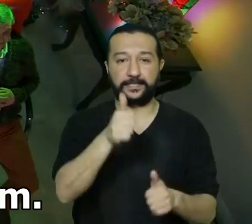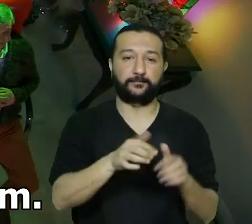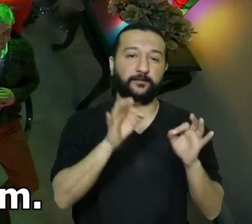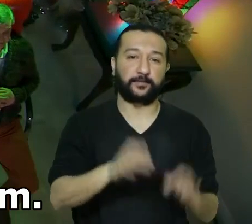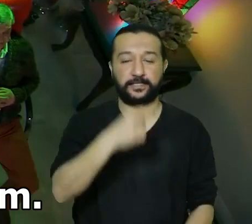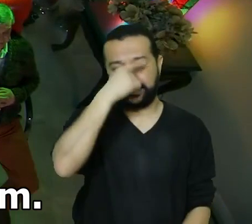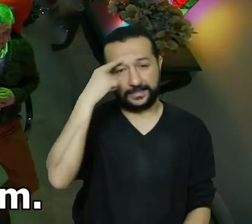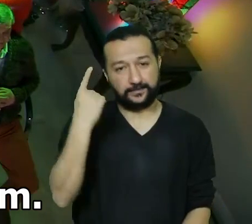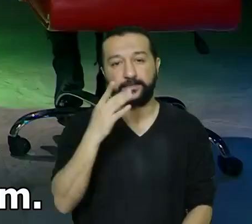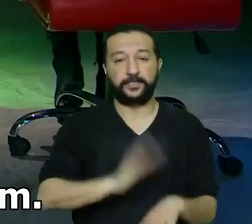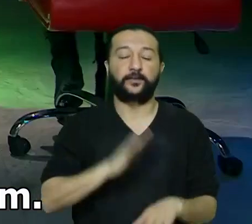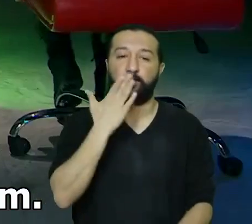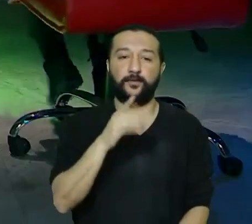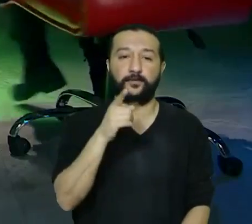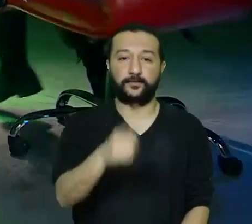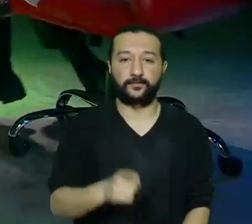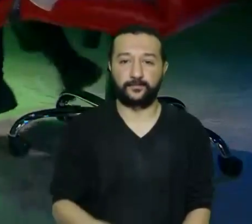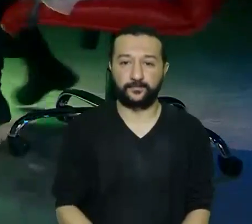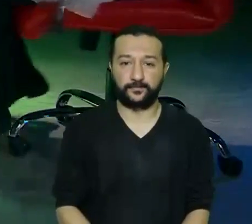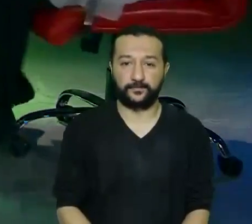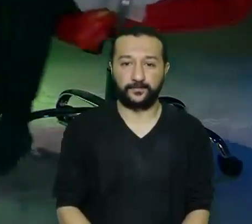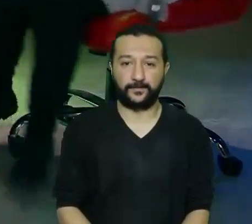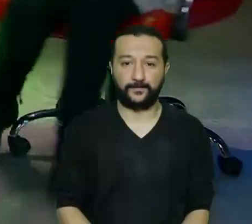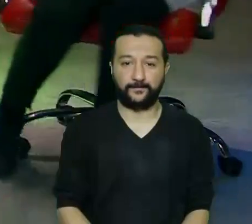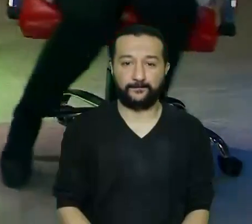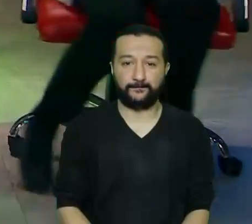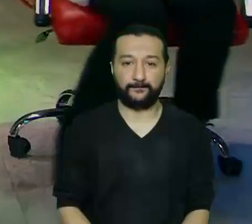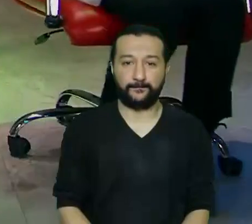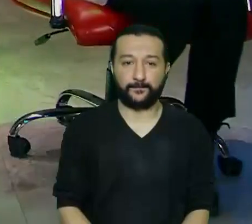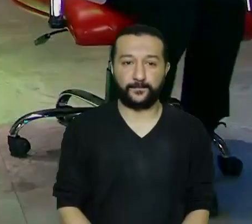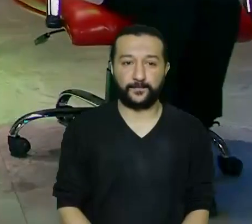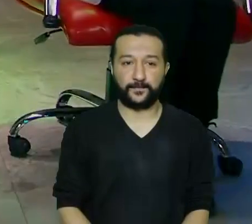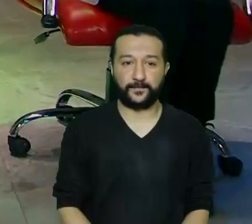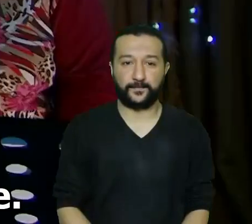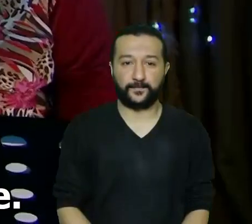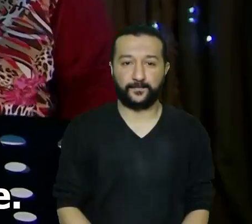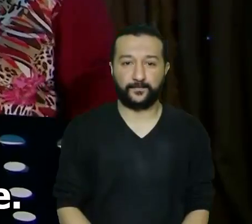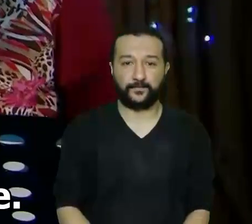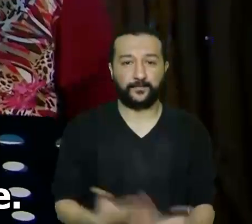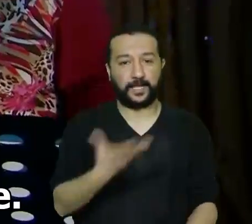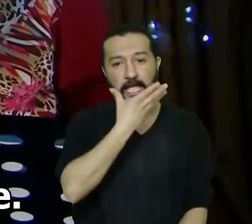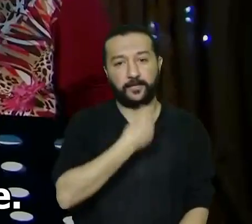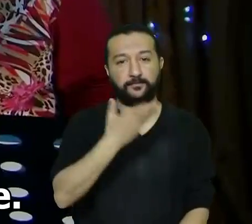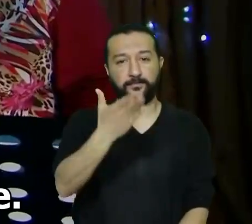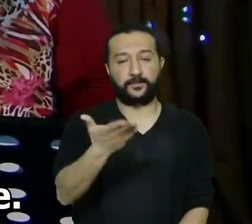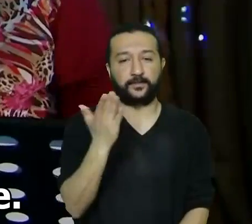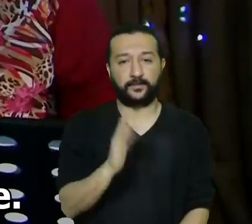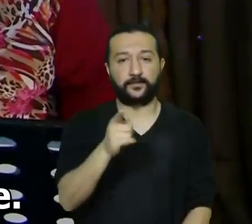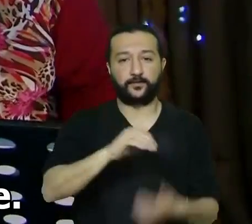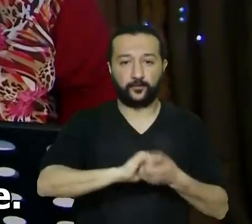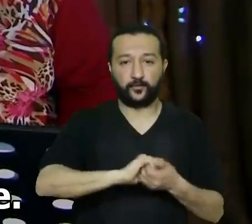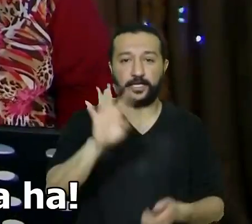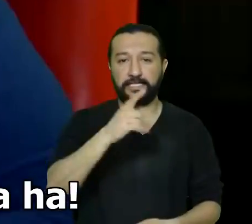bu. Yapacak bir şey yok efendim. Koltuklar aynı anda yavaşça döndü. Aşk olsun sana kanka. 40